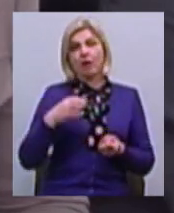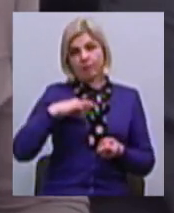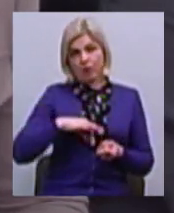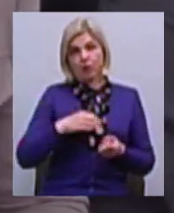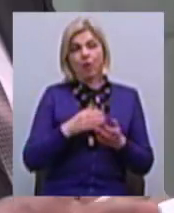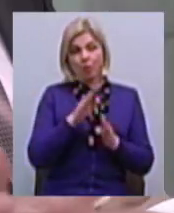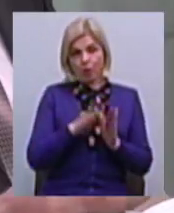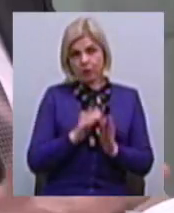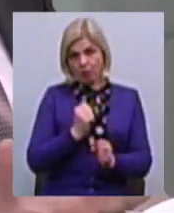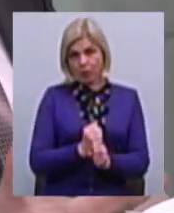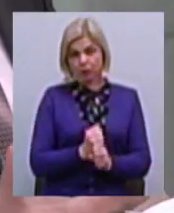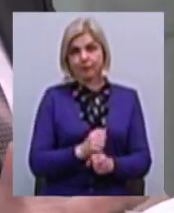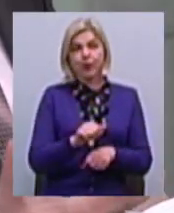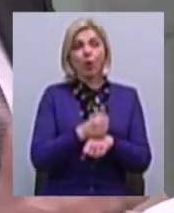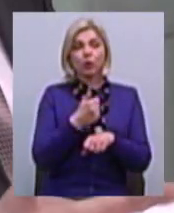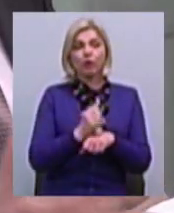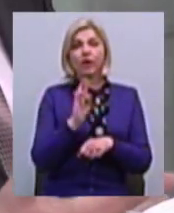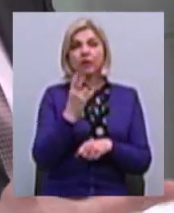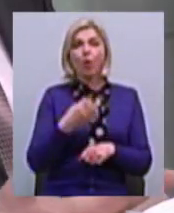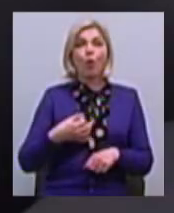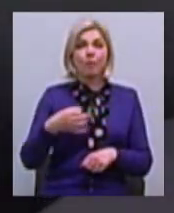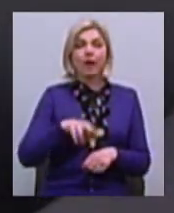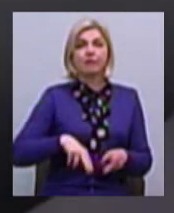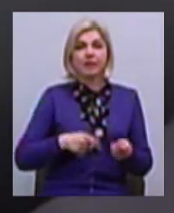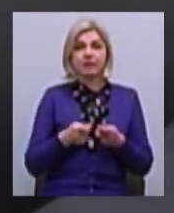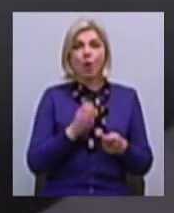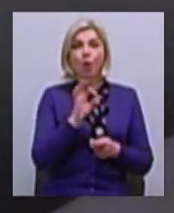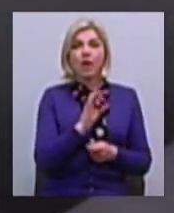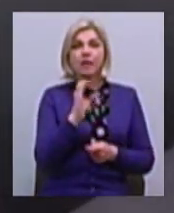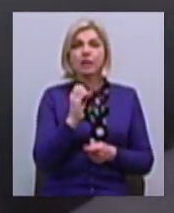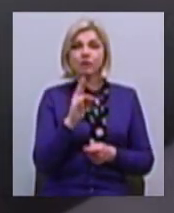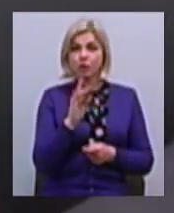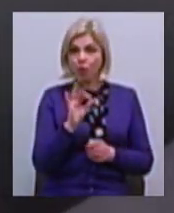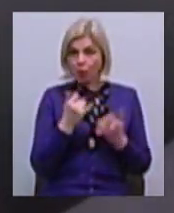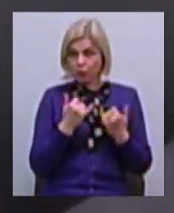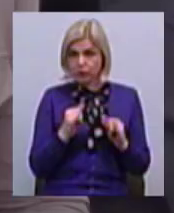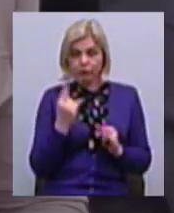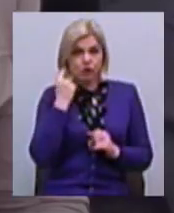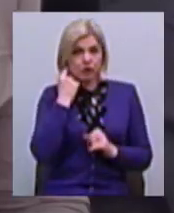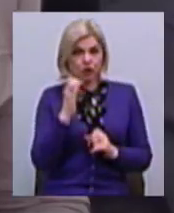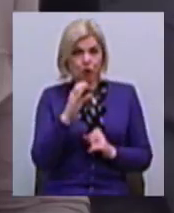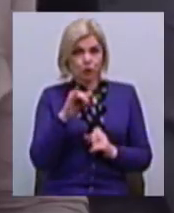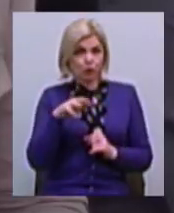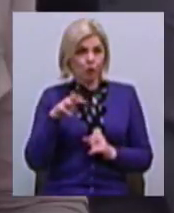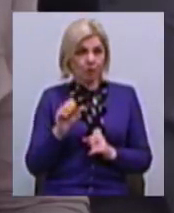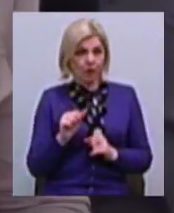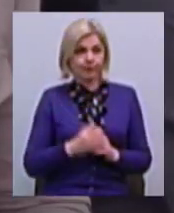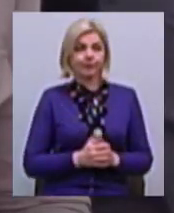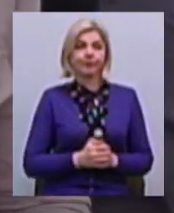роботи порту. Голову Миколаївської облдержадміністрації Олексія Савченка здивувала озвучена сума. Ми